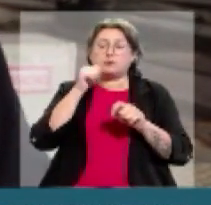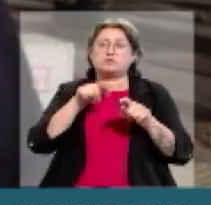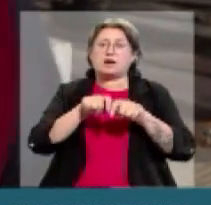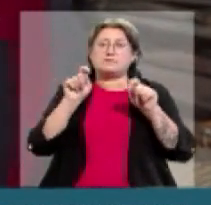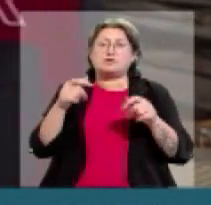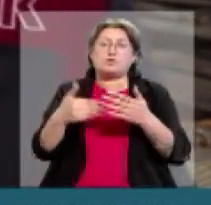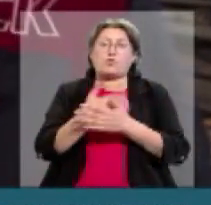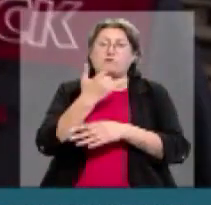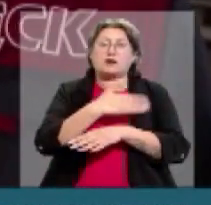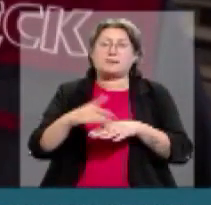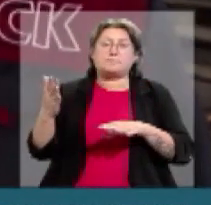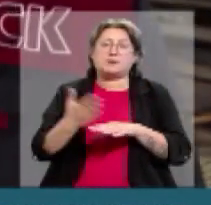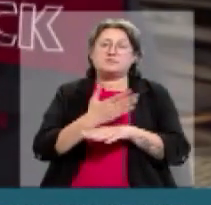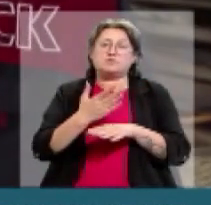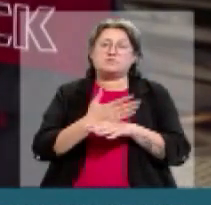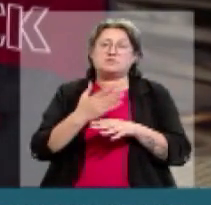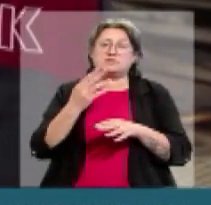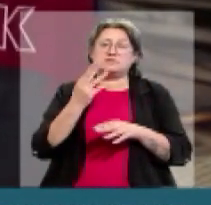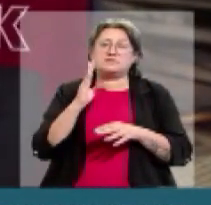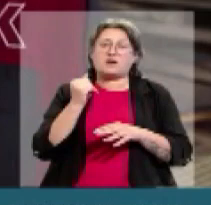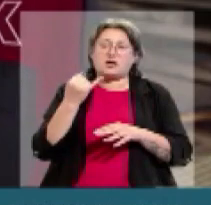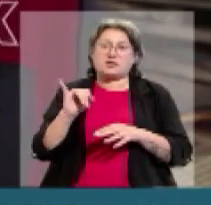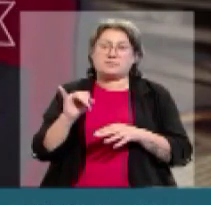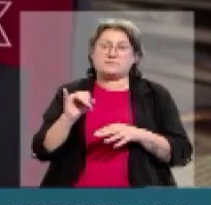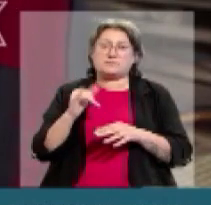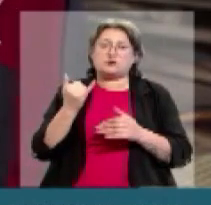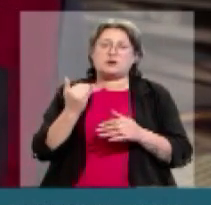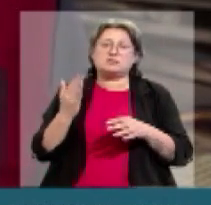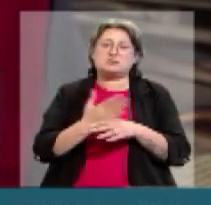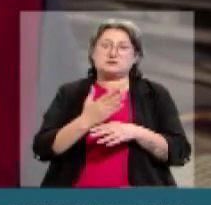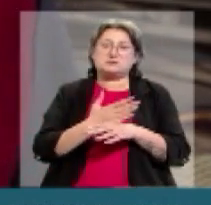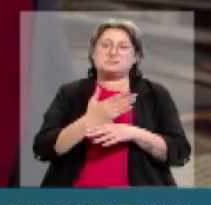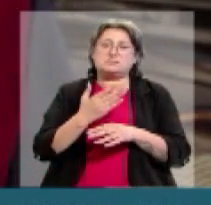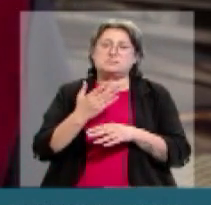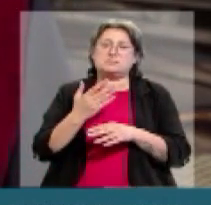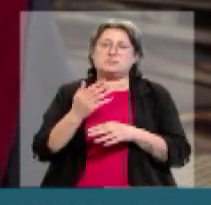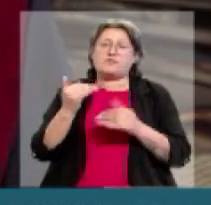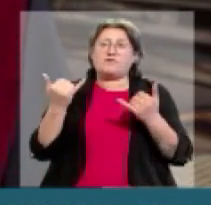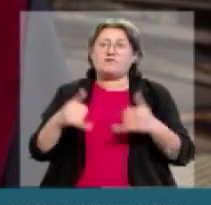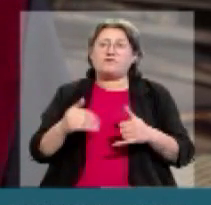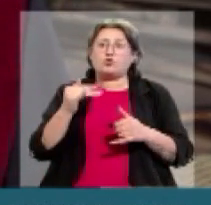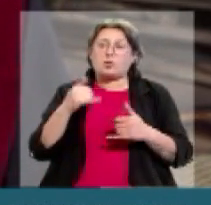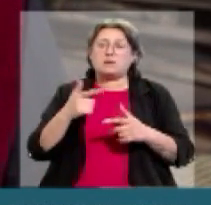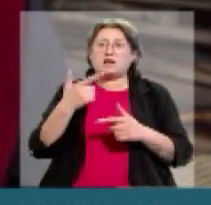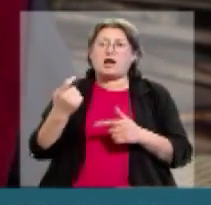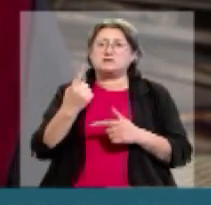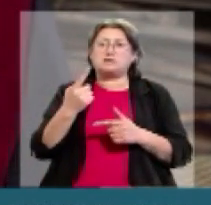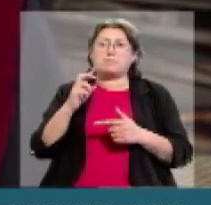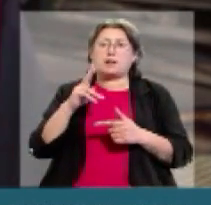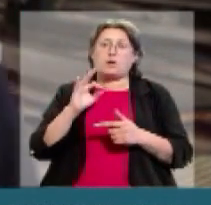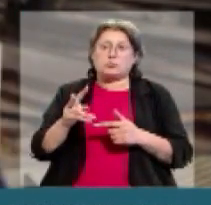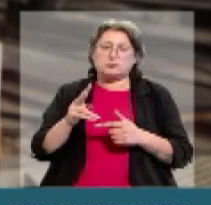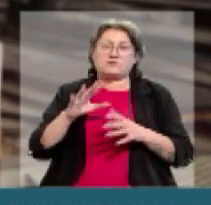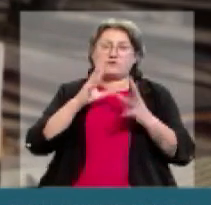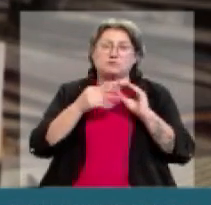вернее, запустили линию по производству свай. Сейчас производим также фундаменты, газоблоки. В общем,